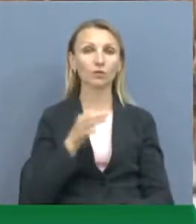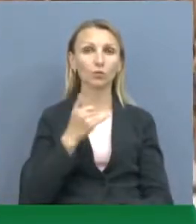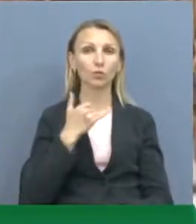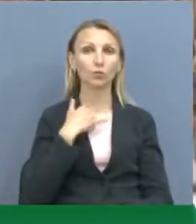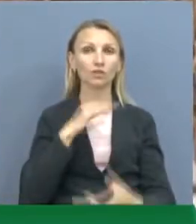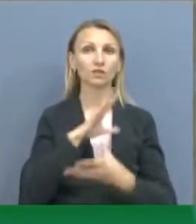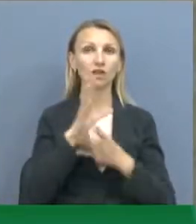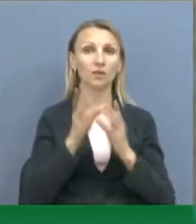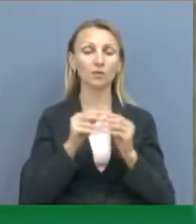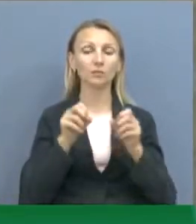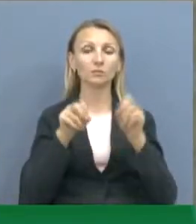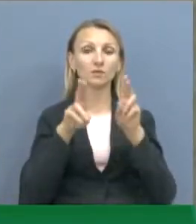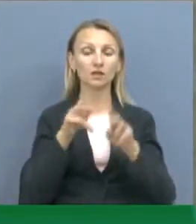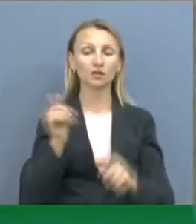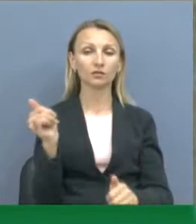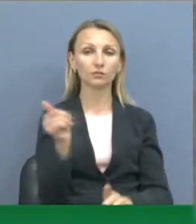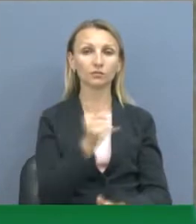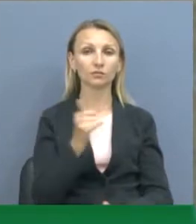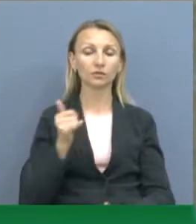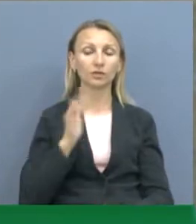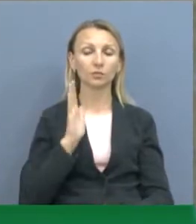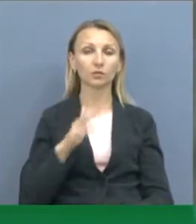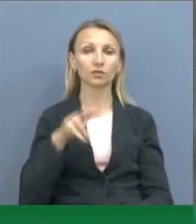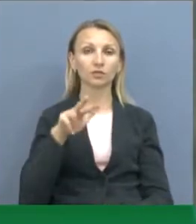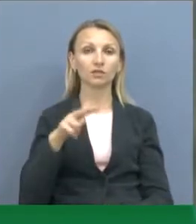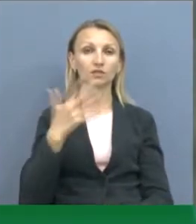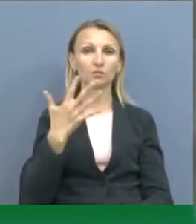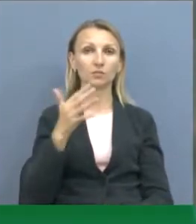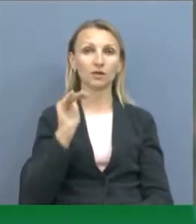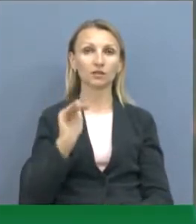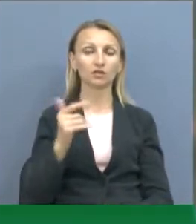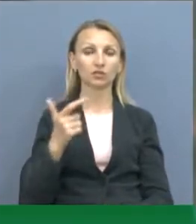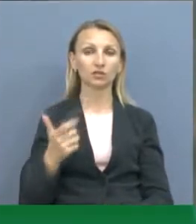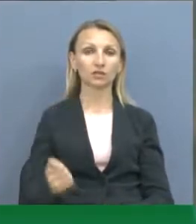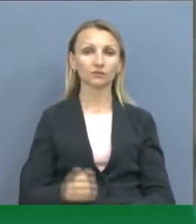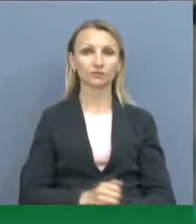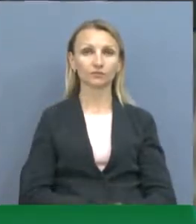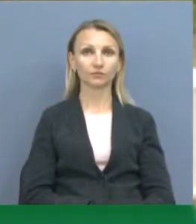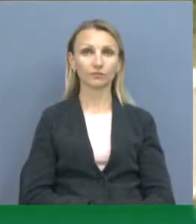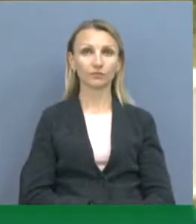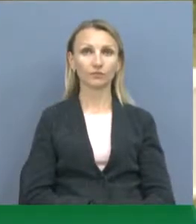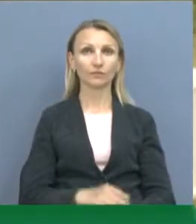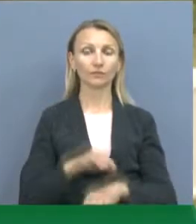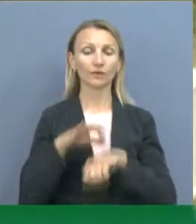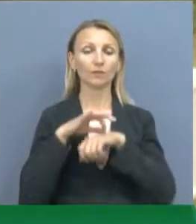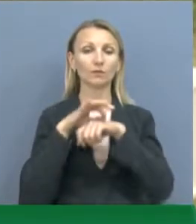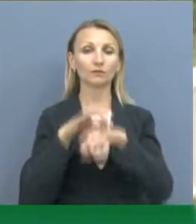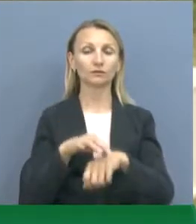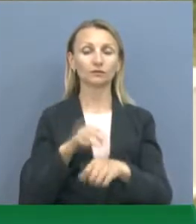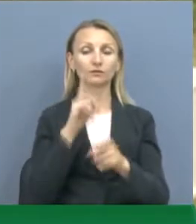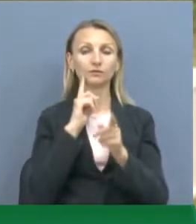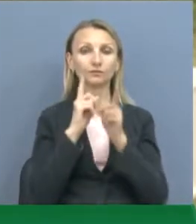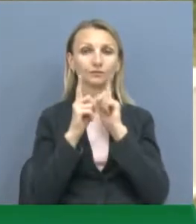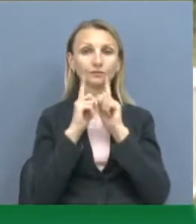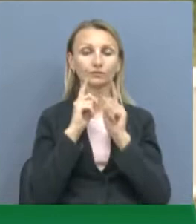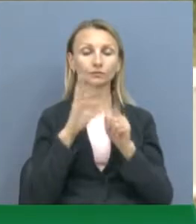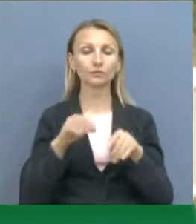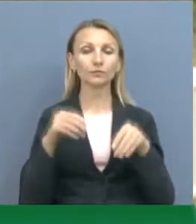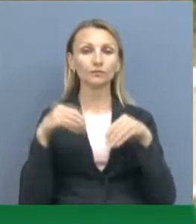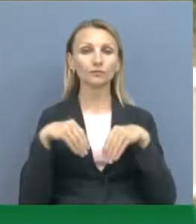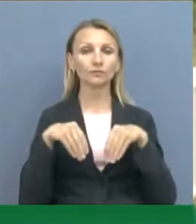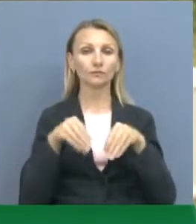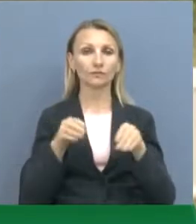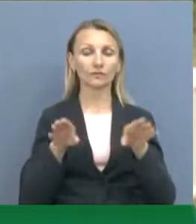объем обрабатываемой территории составит почти 35 тысяч гектаров. Проведен мониторинг, значит, по насаждению